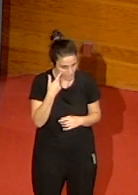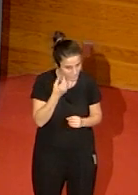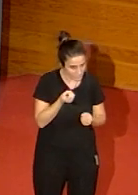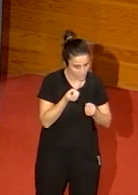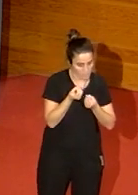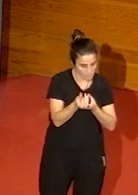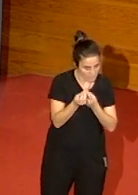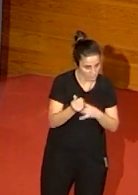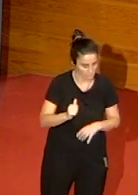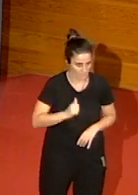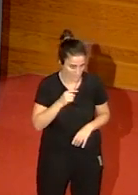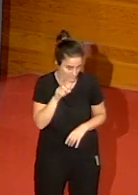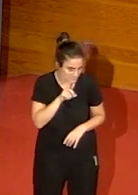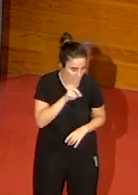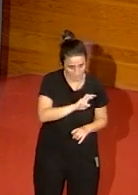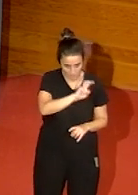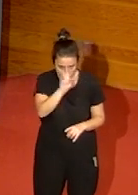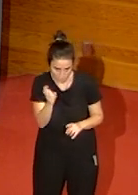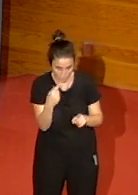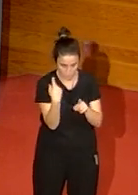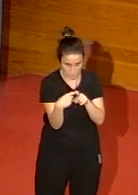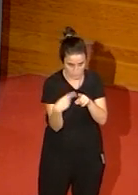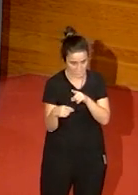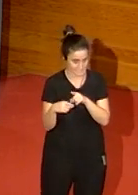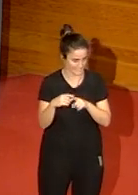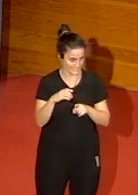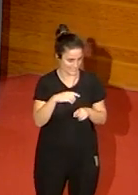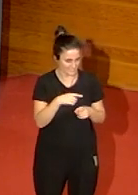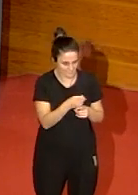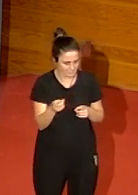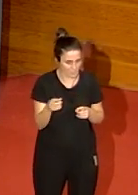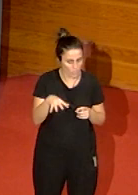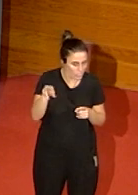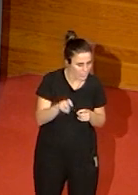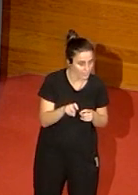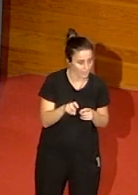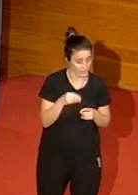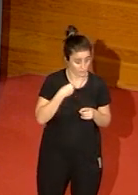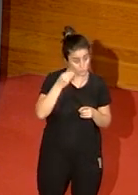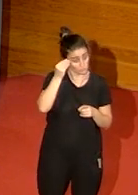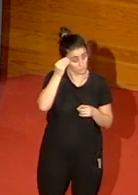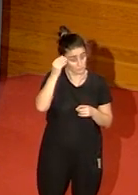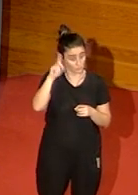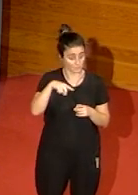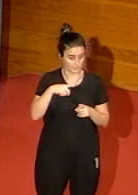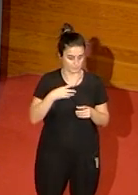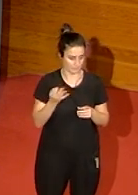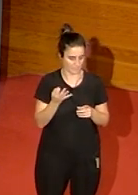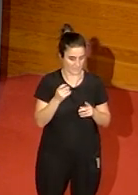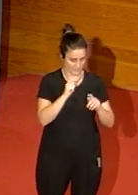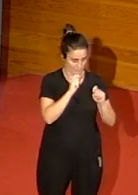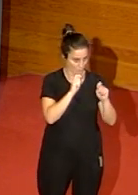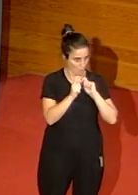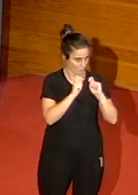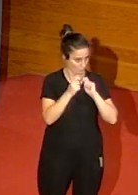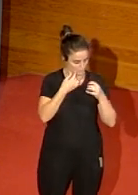eta konspiranoia guztien artean, ez? Pues, nire ustez kazetaritza, benetako kazetaritza